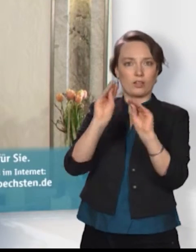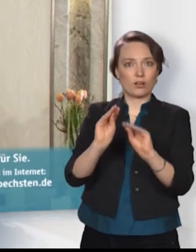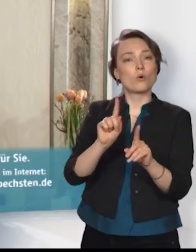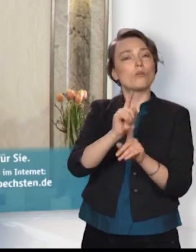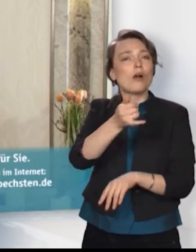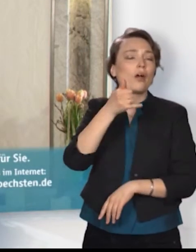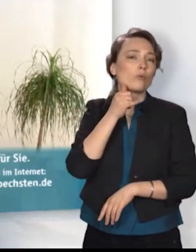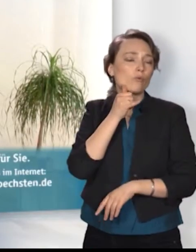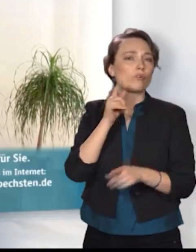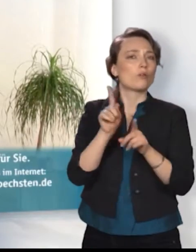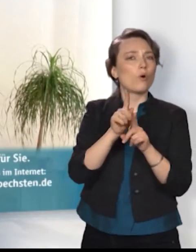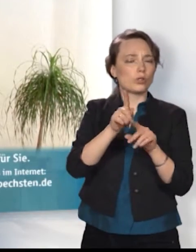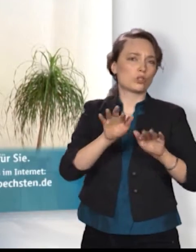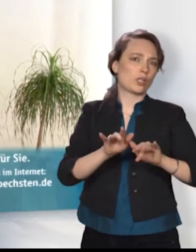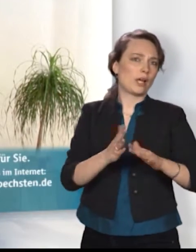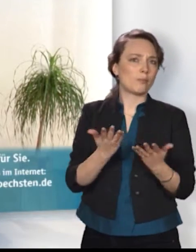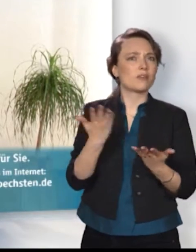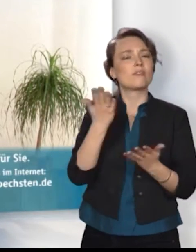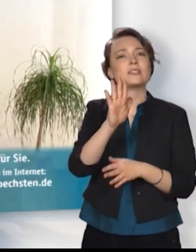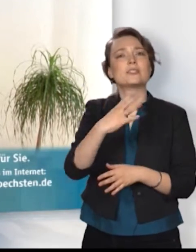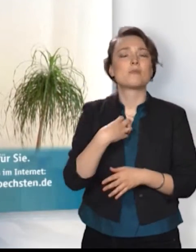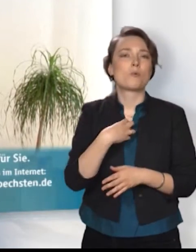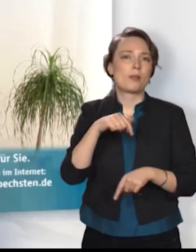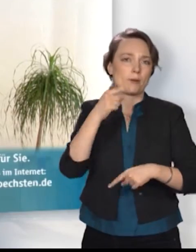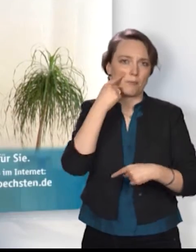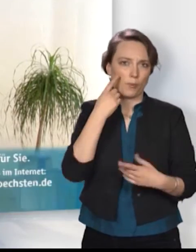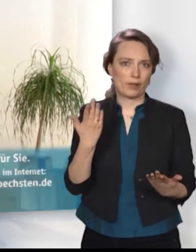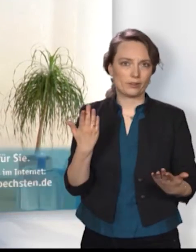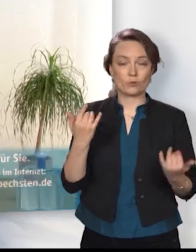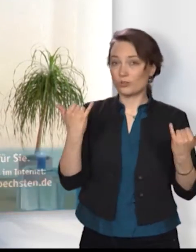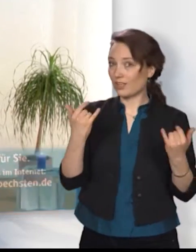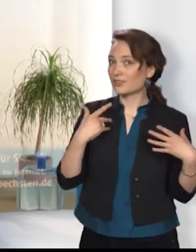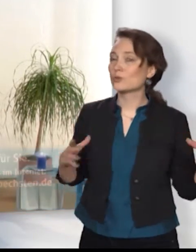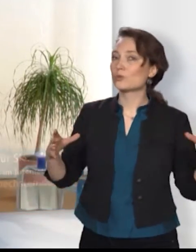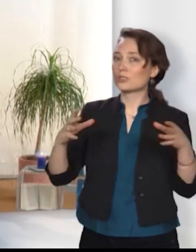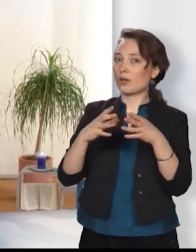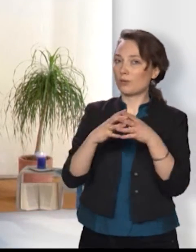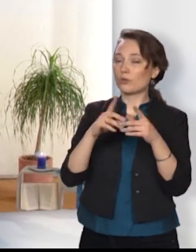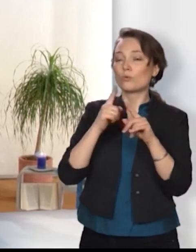Probleme bereitet. Lassen Sie uns nun miteinander und füreinander beten.